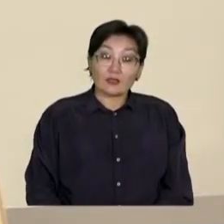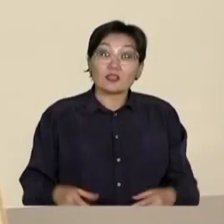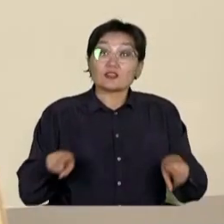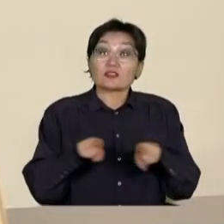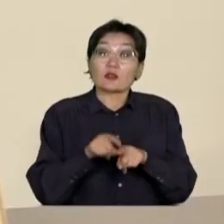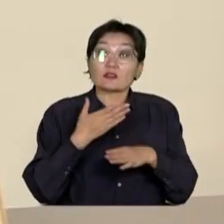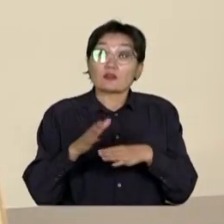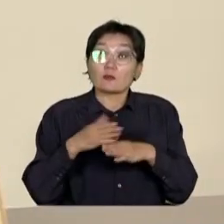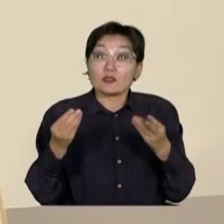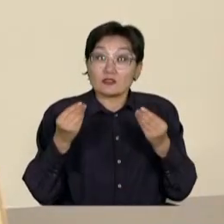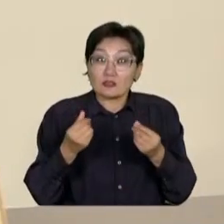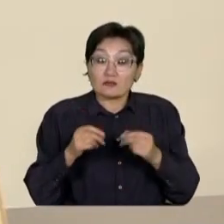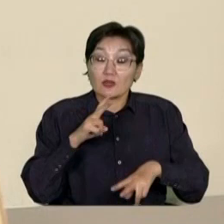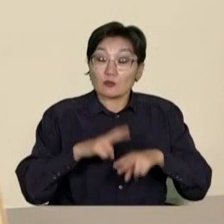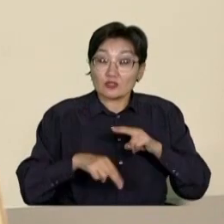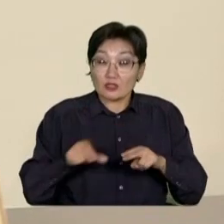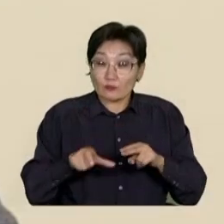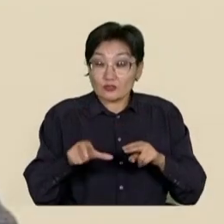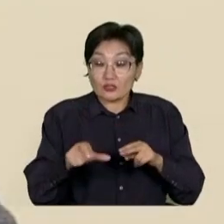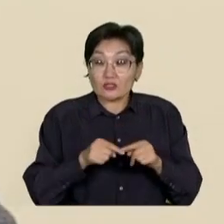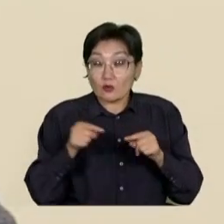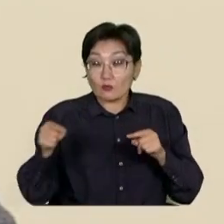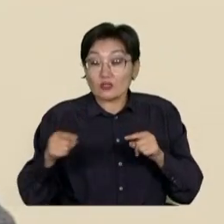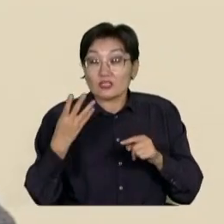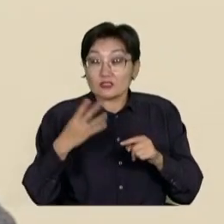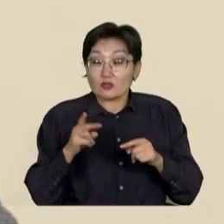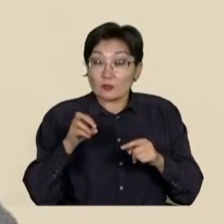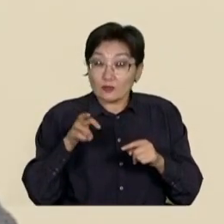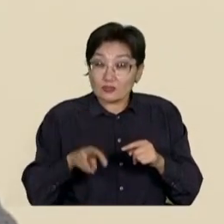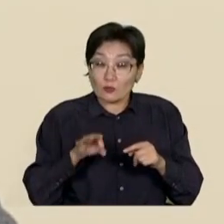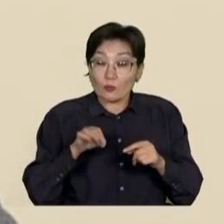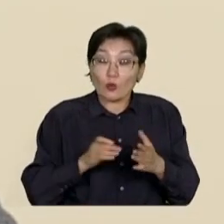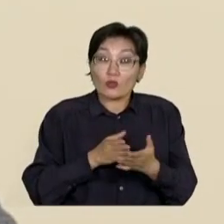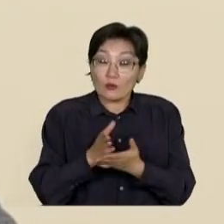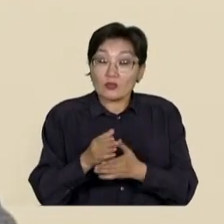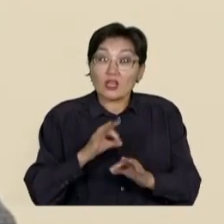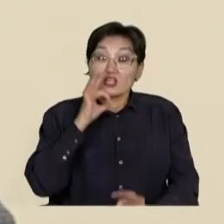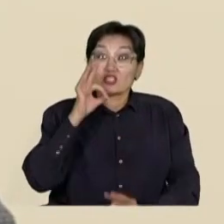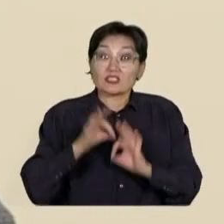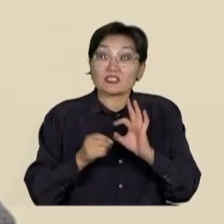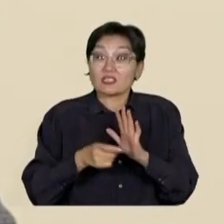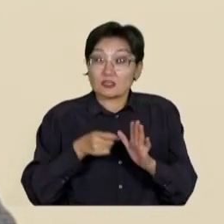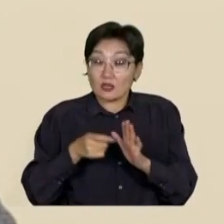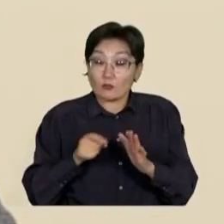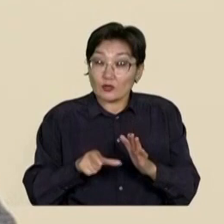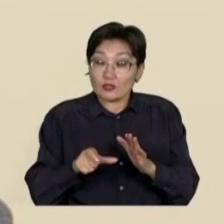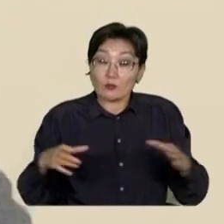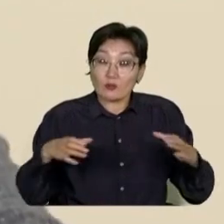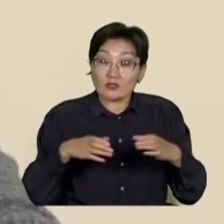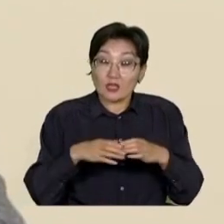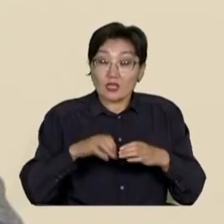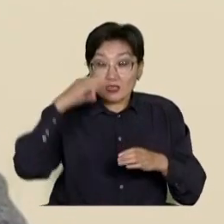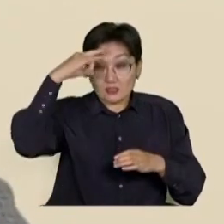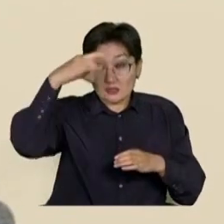Также выделены средства на строительство дороги протяженностью 40 километров по направлению Жезказган-Караганда. Дорога компании